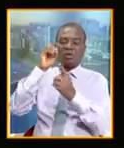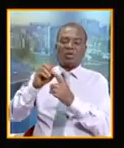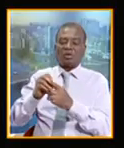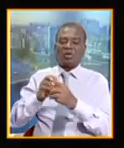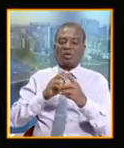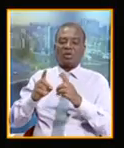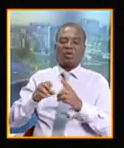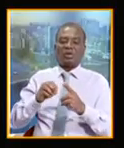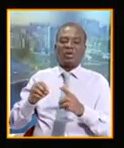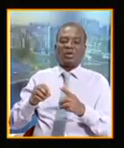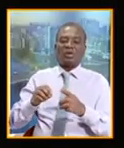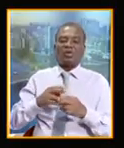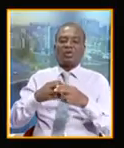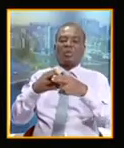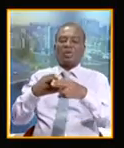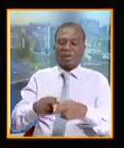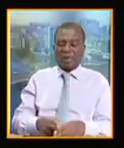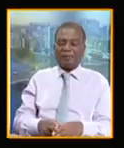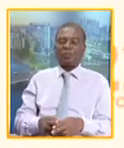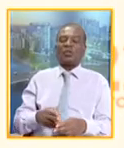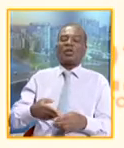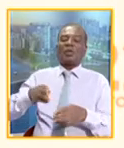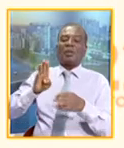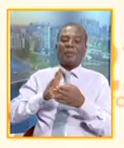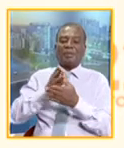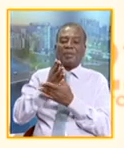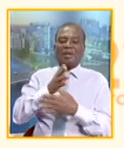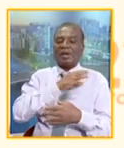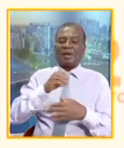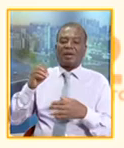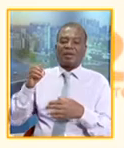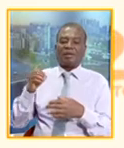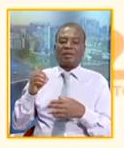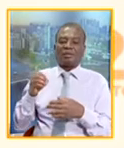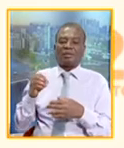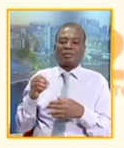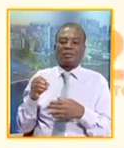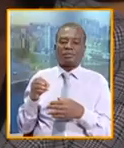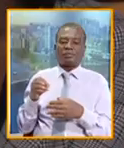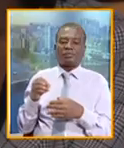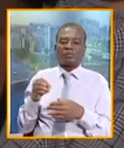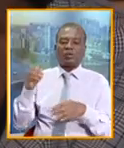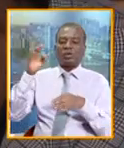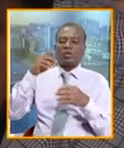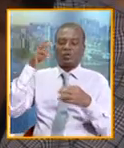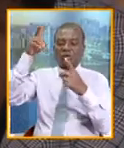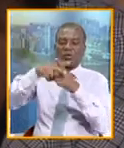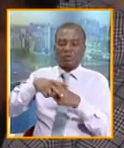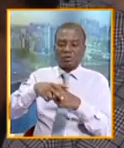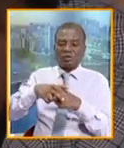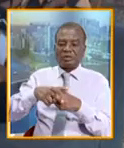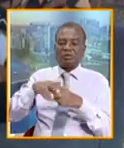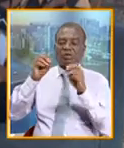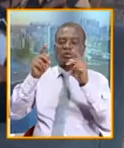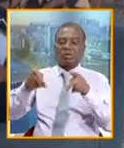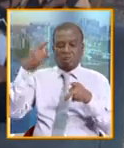dénommés le Meet and Greet, initié par Joël Williams, un opérateur économique. Ce rendez-vous, une